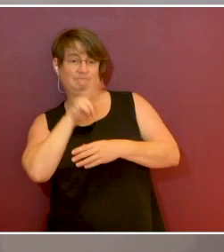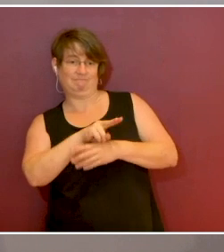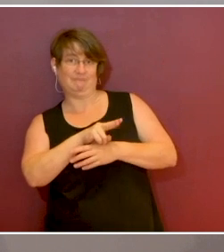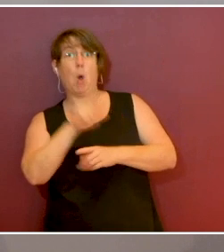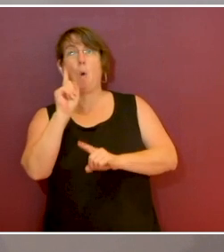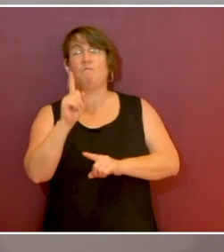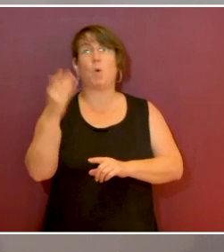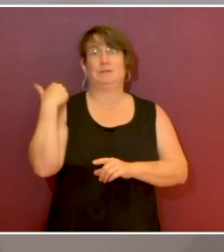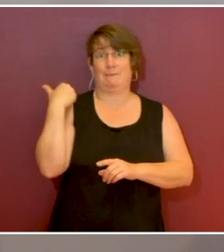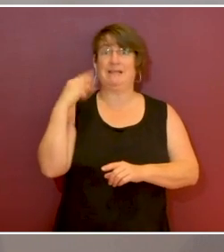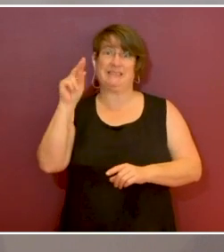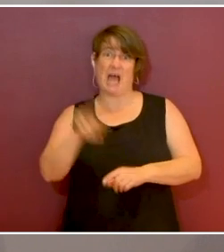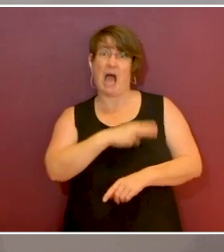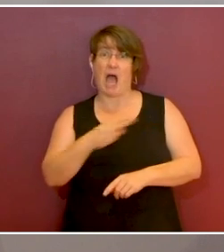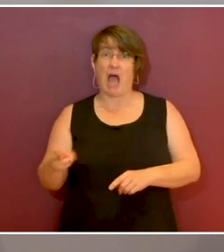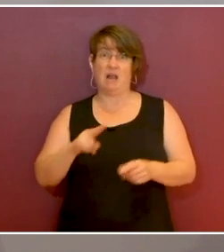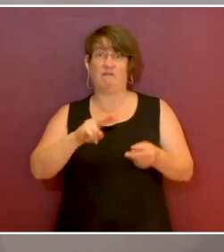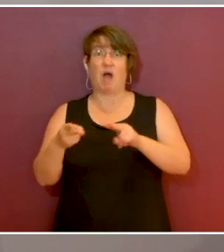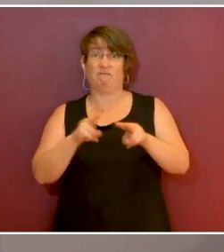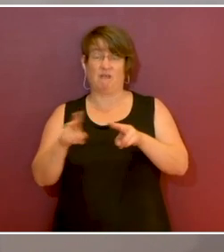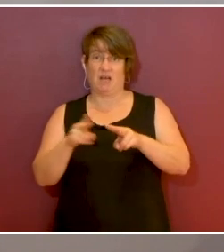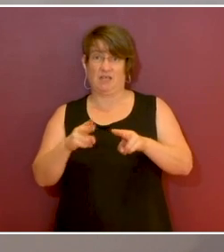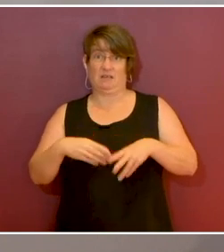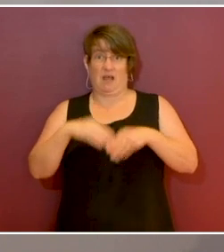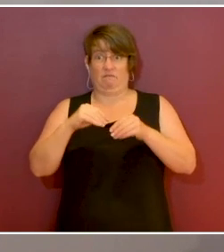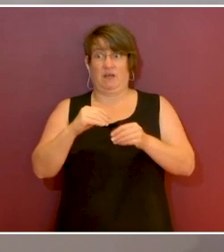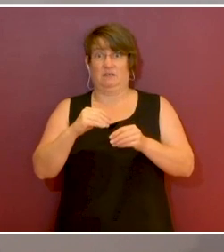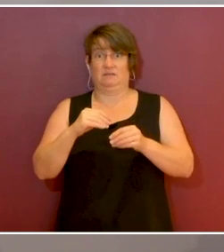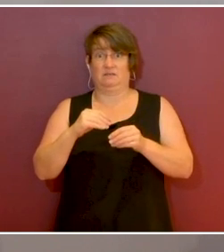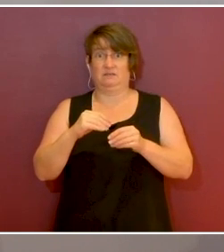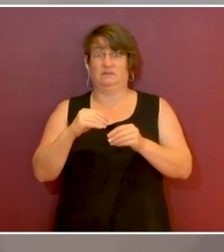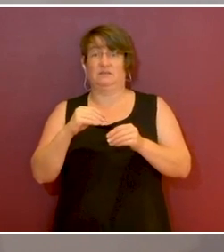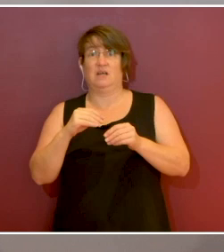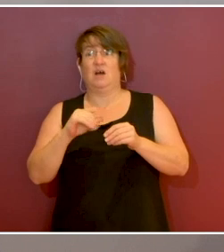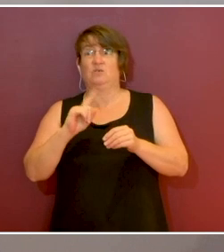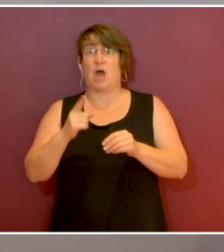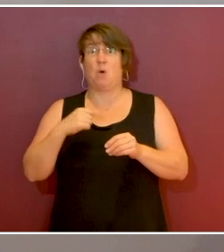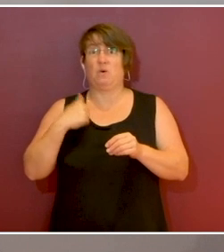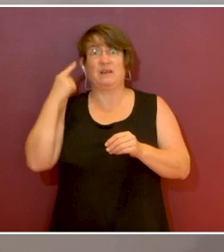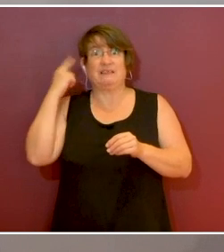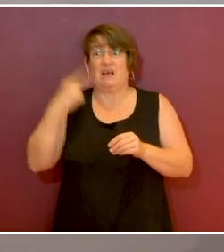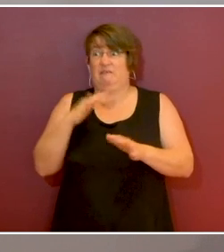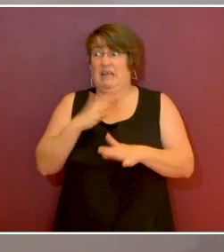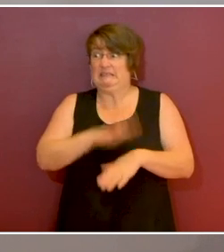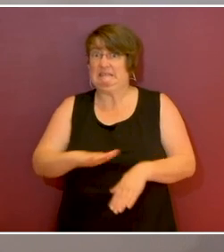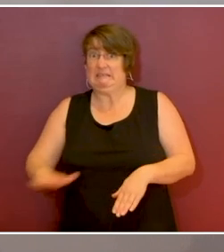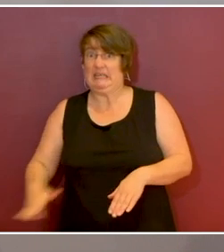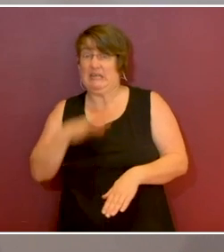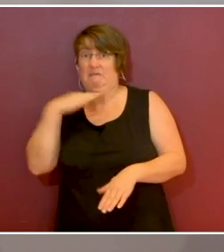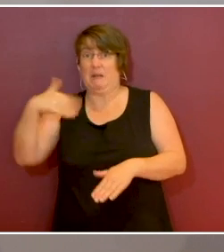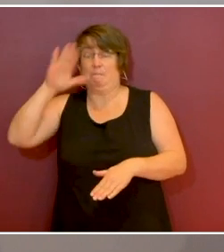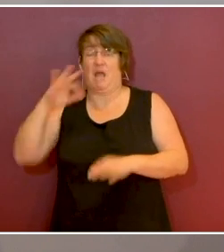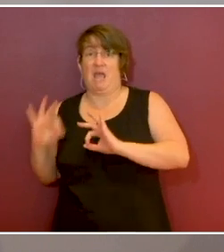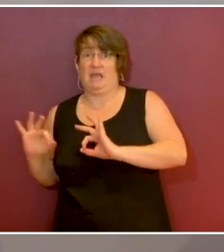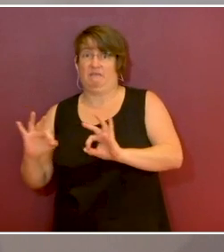wo ja befürchtet wurde, dass die sich anders verhält und gerade bei Kleinkindern vielleicht zu vermehrten Infektionen führt, dass in dieser Studie